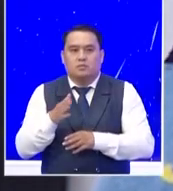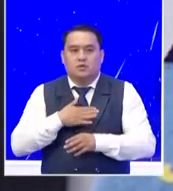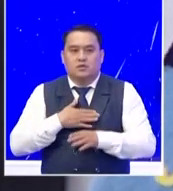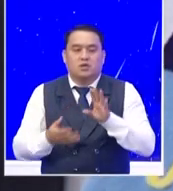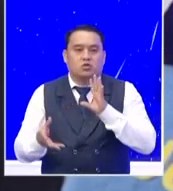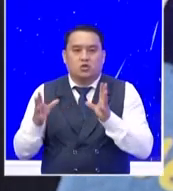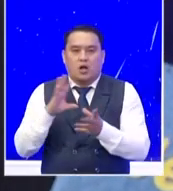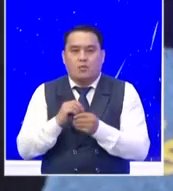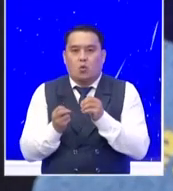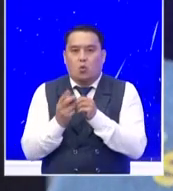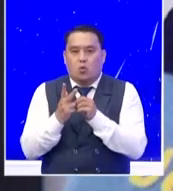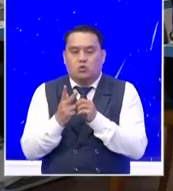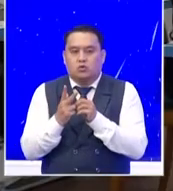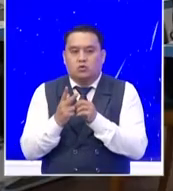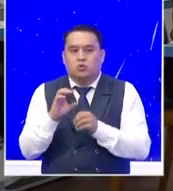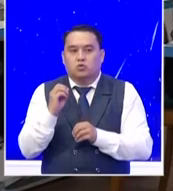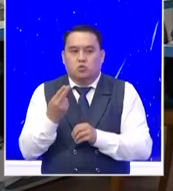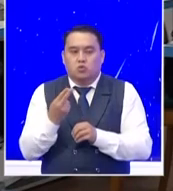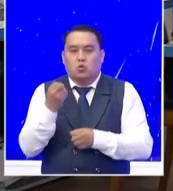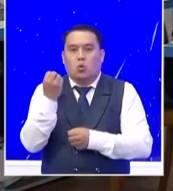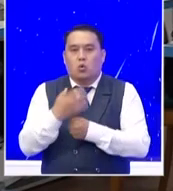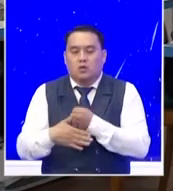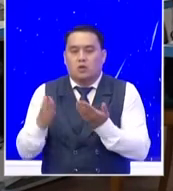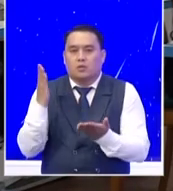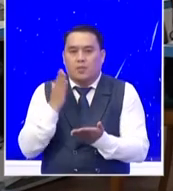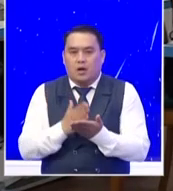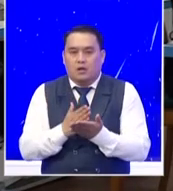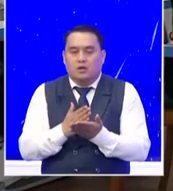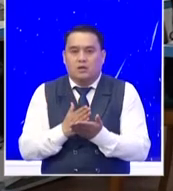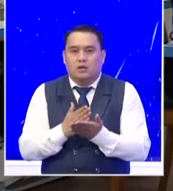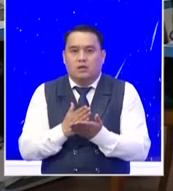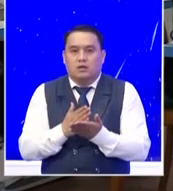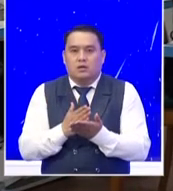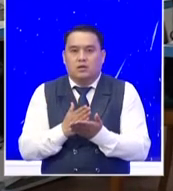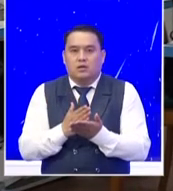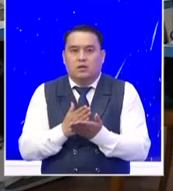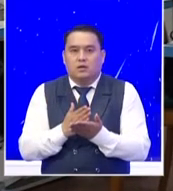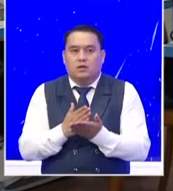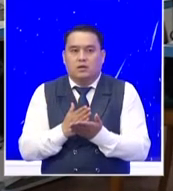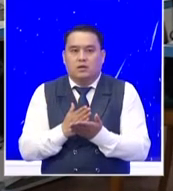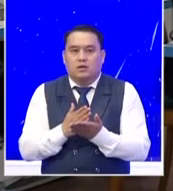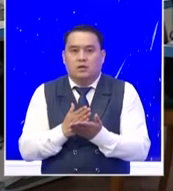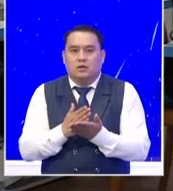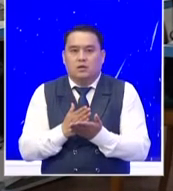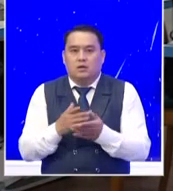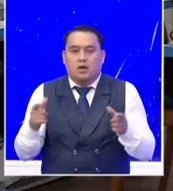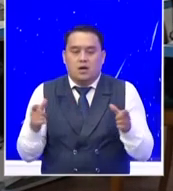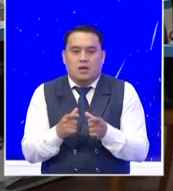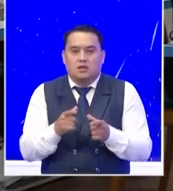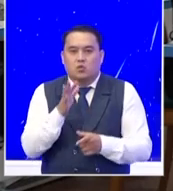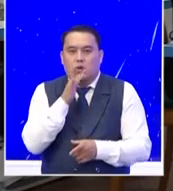жалпы барлығы 13 әлеуметтік қызмет көрсету орталықтары бар. Осында да біз жаңағы карантин